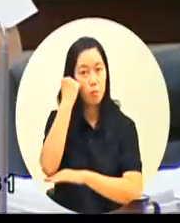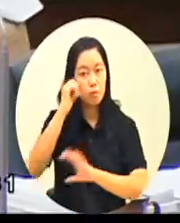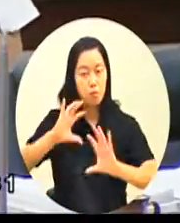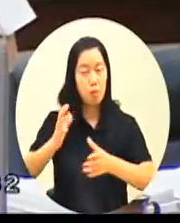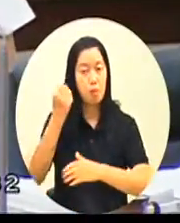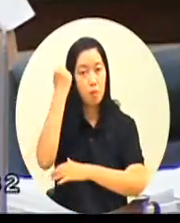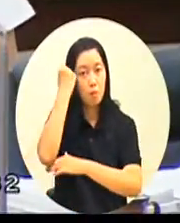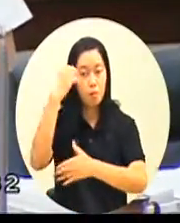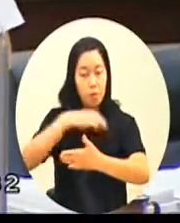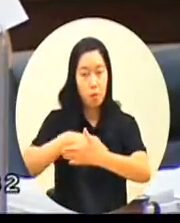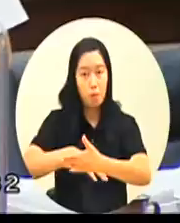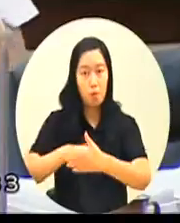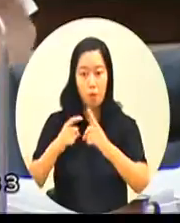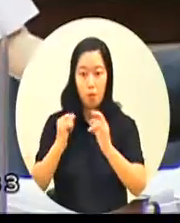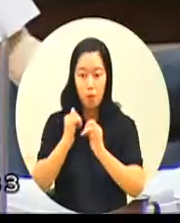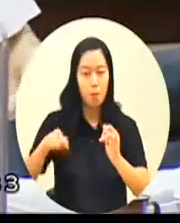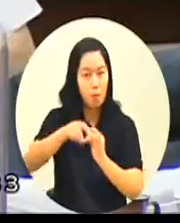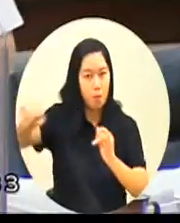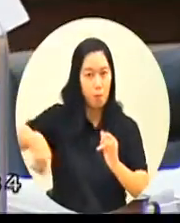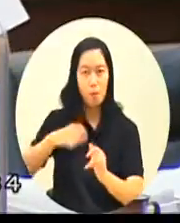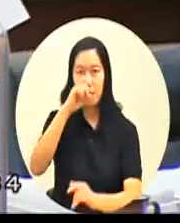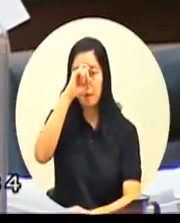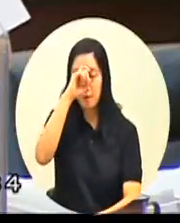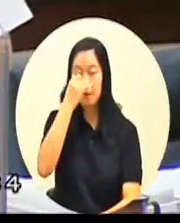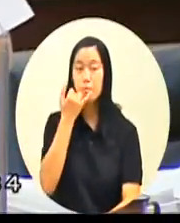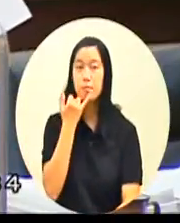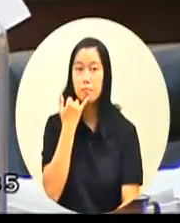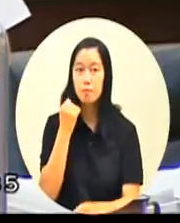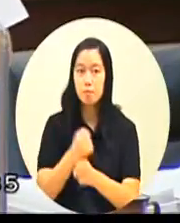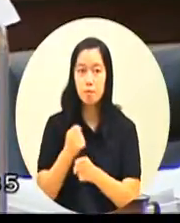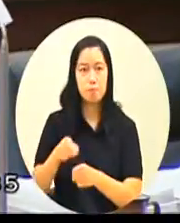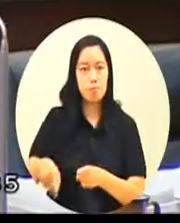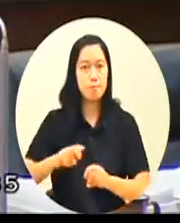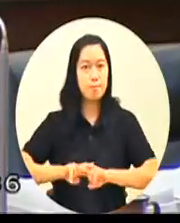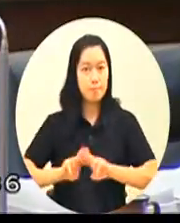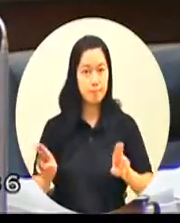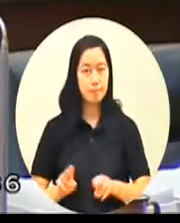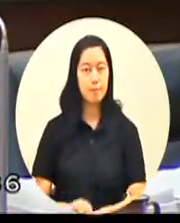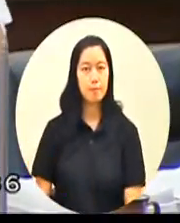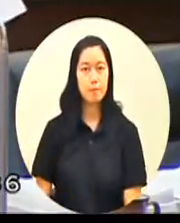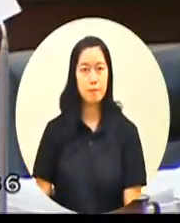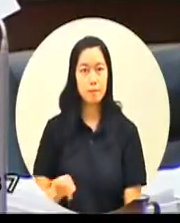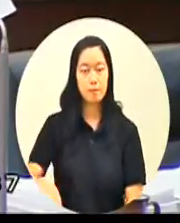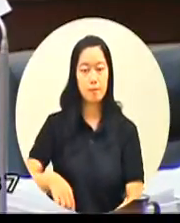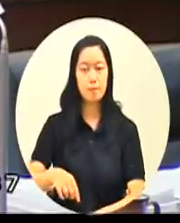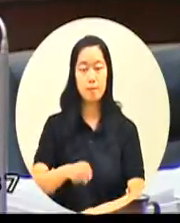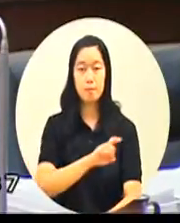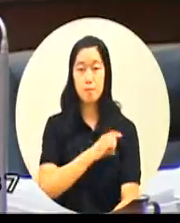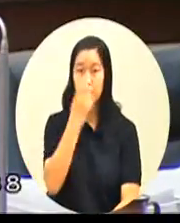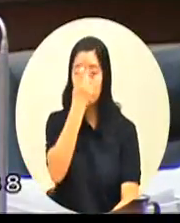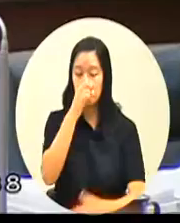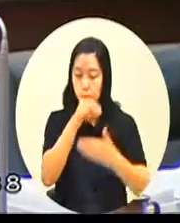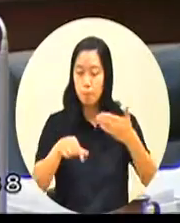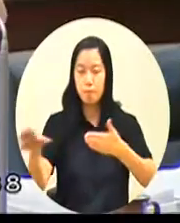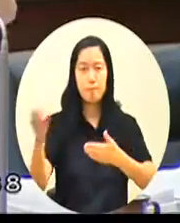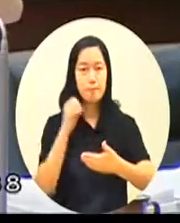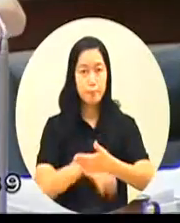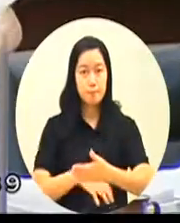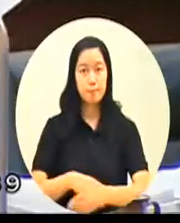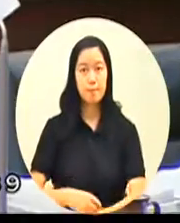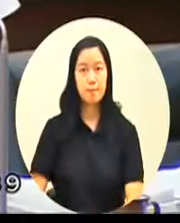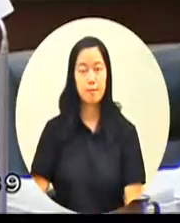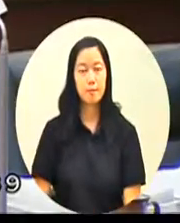的居民，他也希望说能够这样的做一个解编，还有把它纳入这个自治条例里面。好，局长请